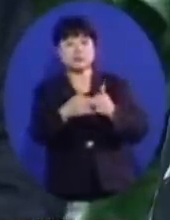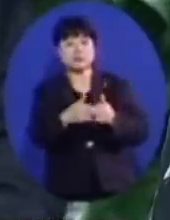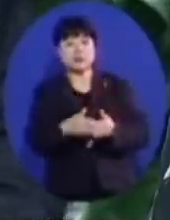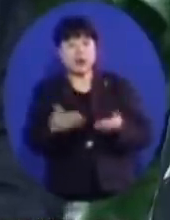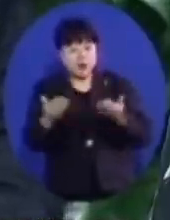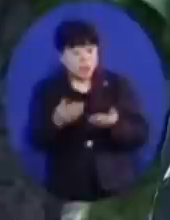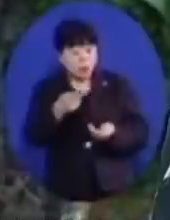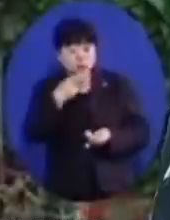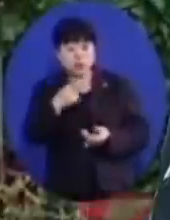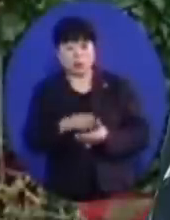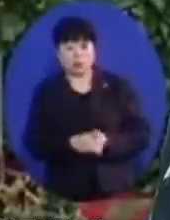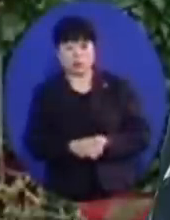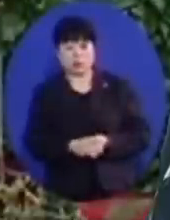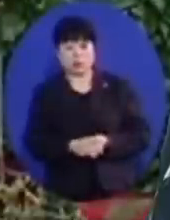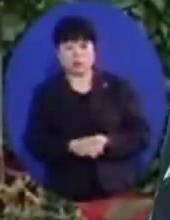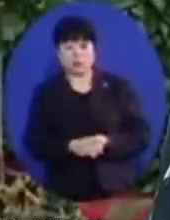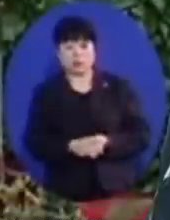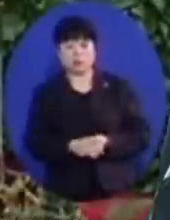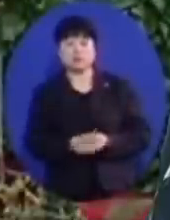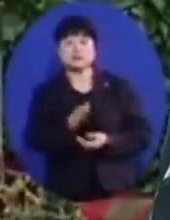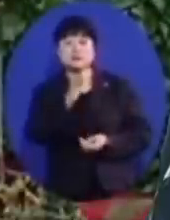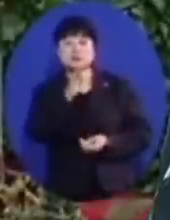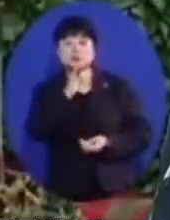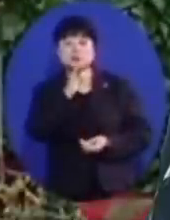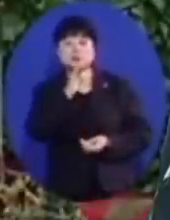있어요 자신의